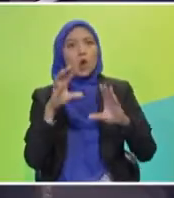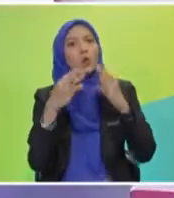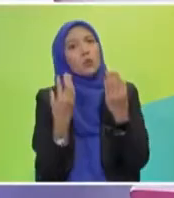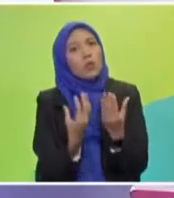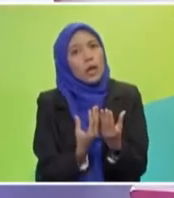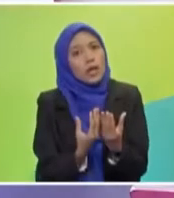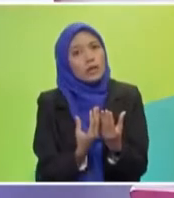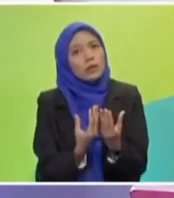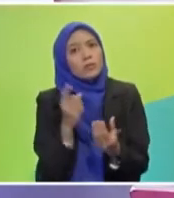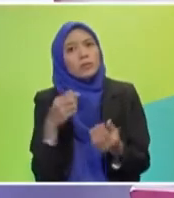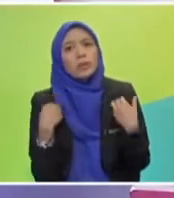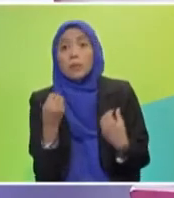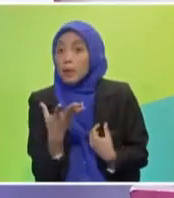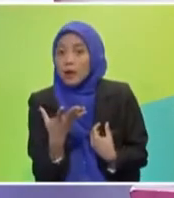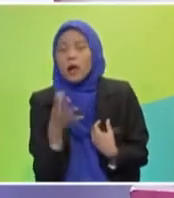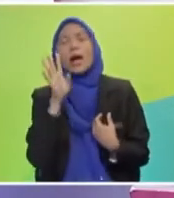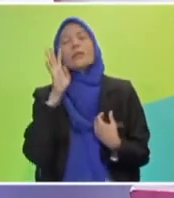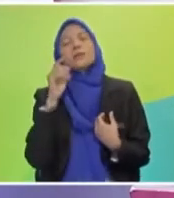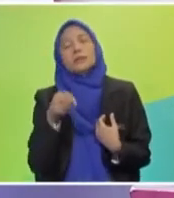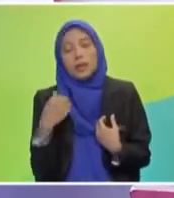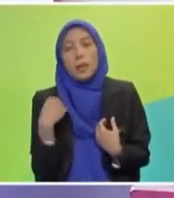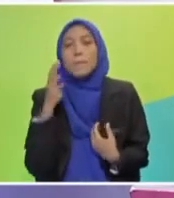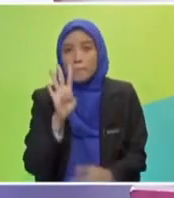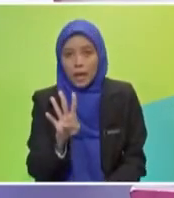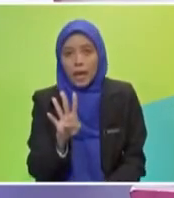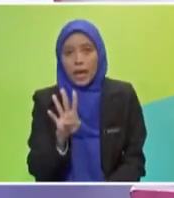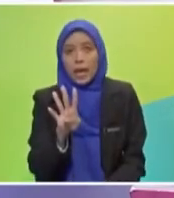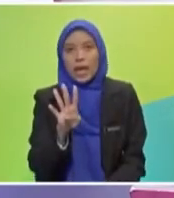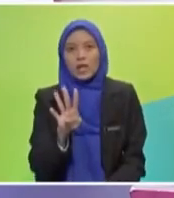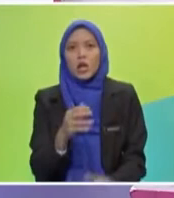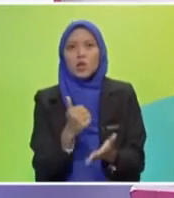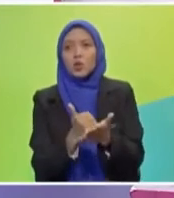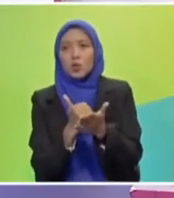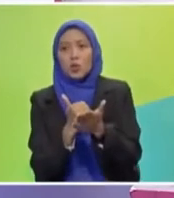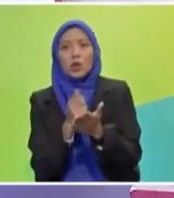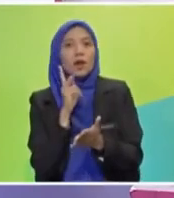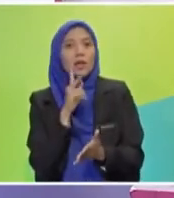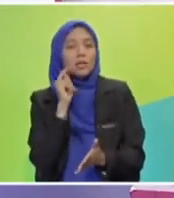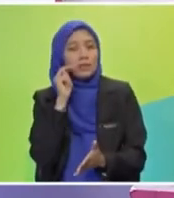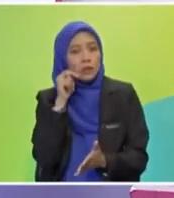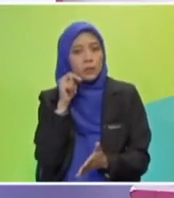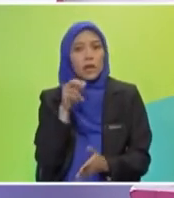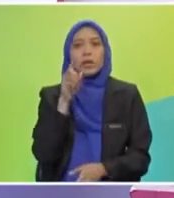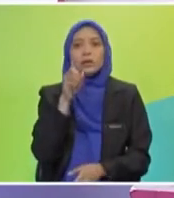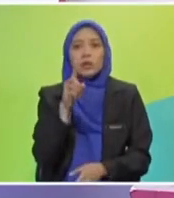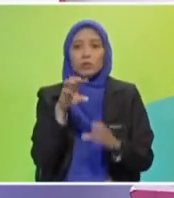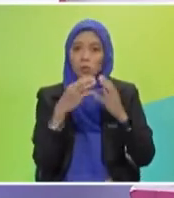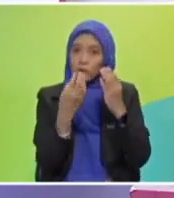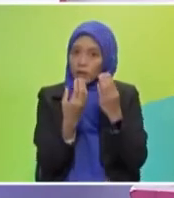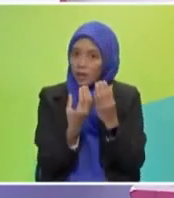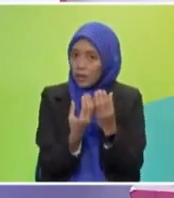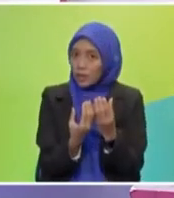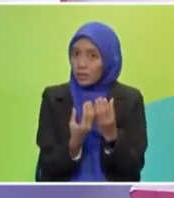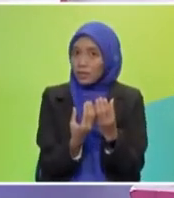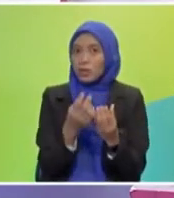Kumpulannya kena ada 4. Okey, kumpulannya ada 4. Okey, murid-murid atas jalan tolong Kak Nisa. Satu kumpulan. Kumpulan. Lagi?